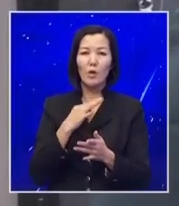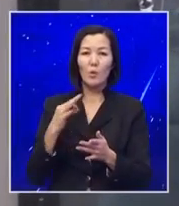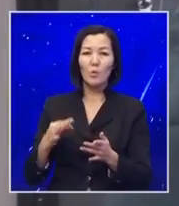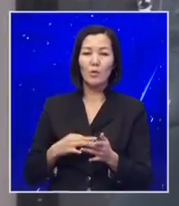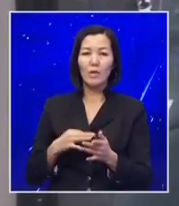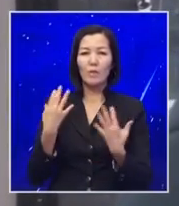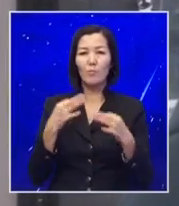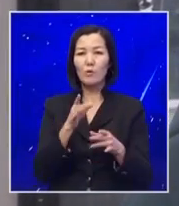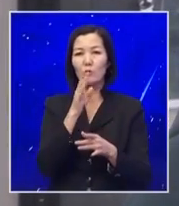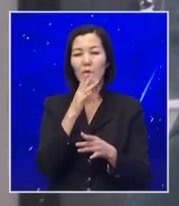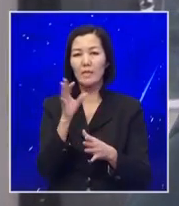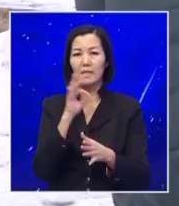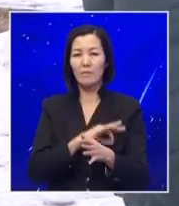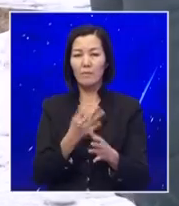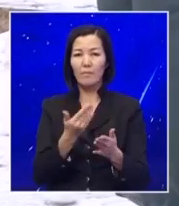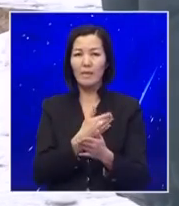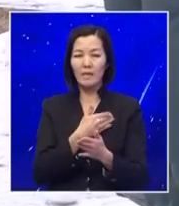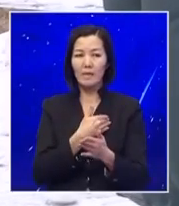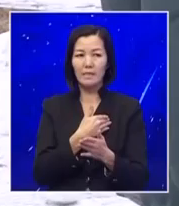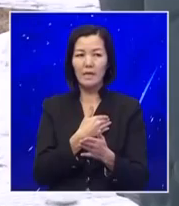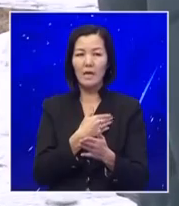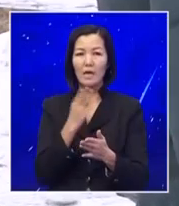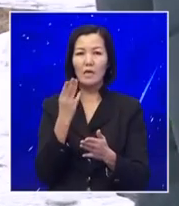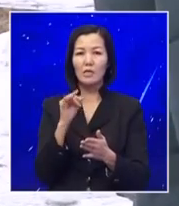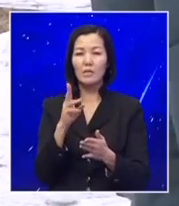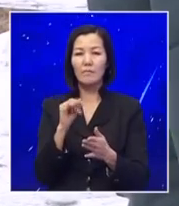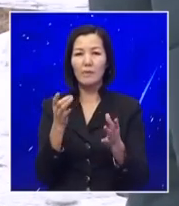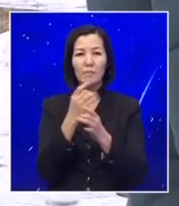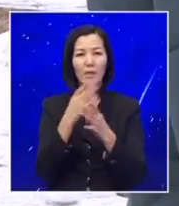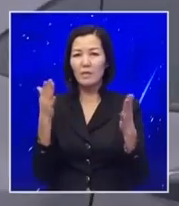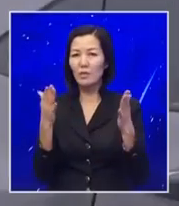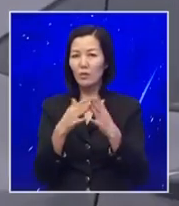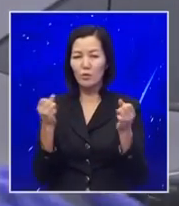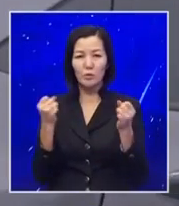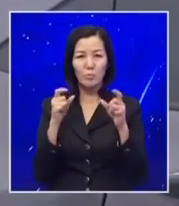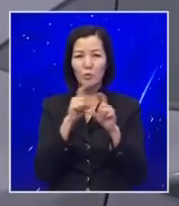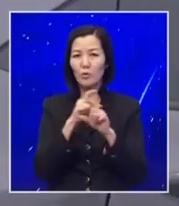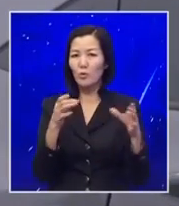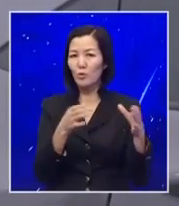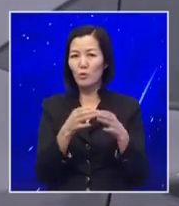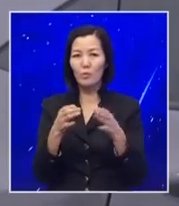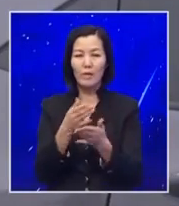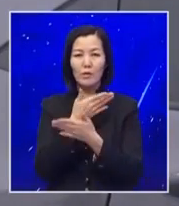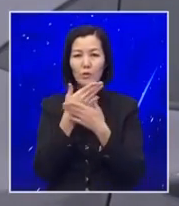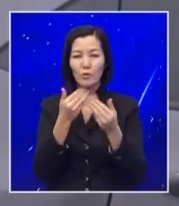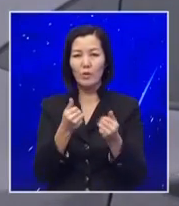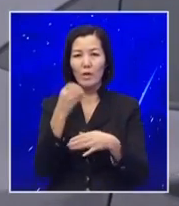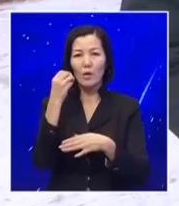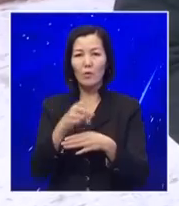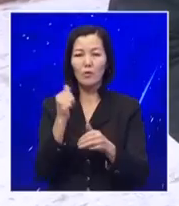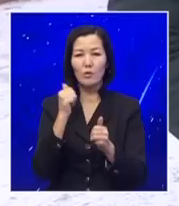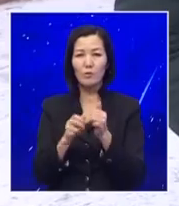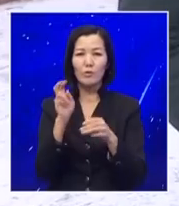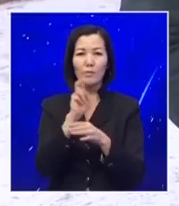уақыттарын тиімді пайдаланса дейді. Себебі Шымыр ауылында не мәдениет үйі, не спорттық үйірмелер жоқ. Ал аудан орталығына